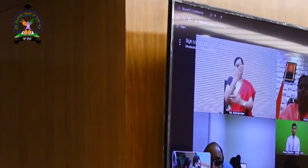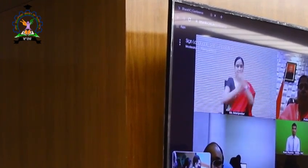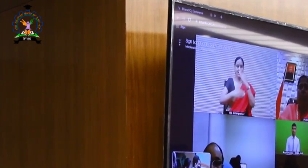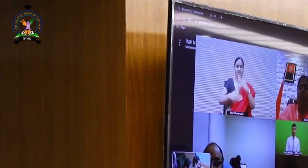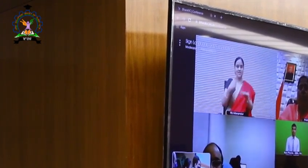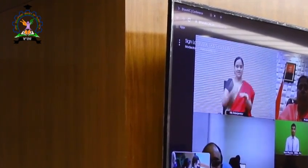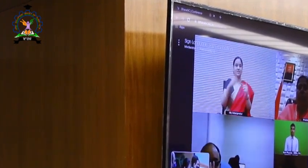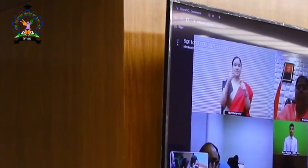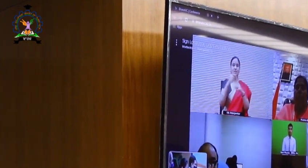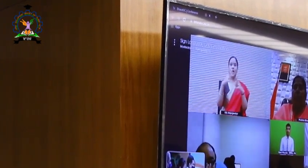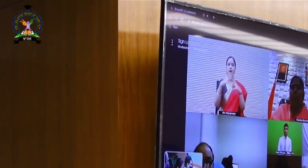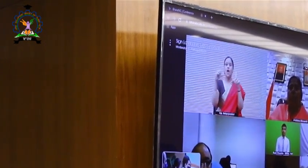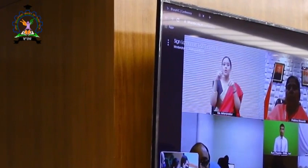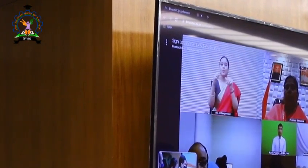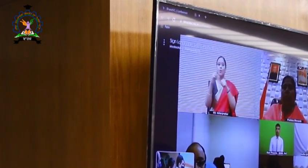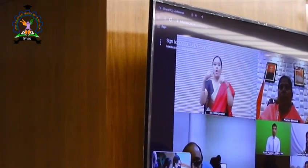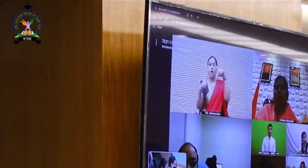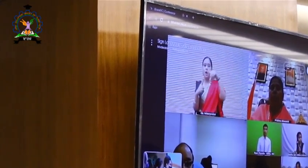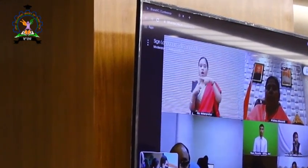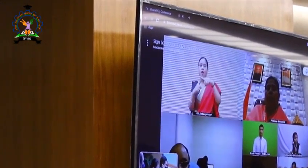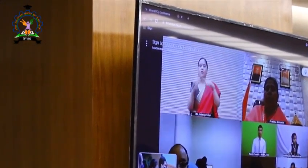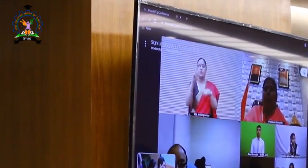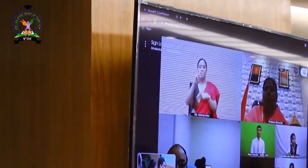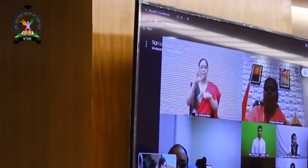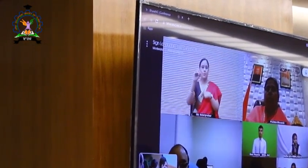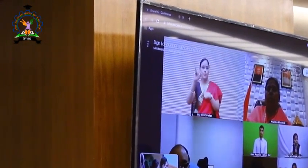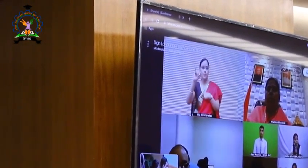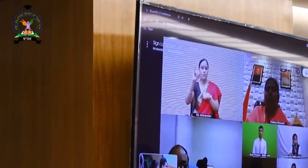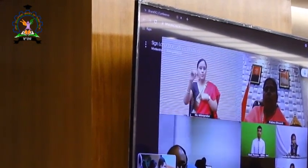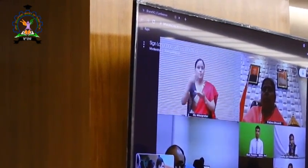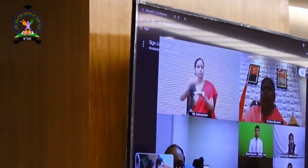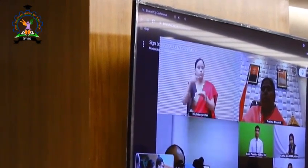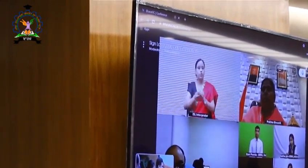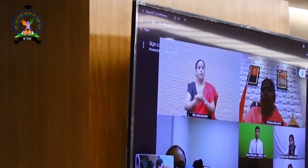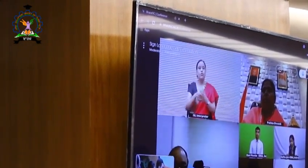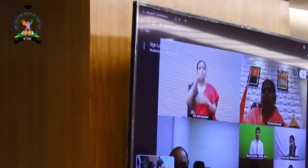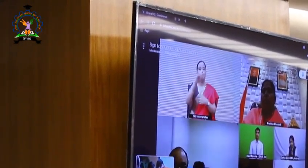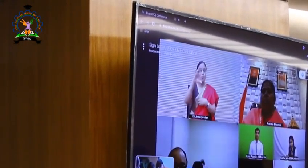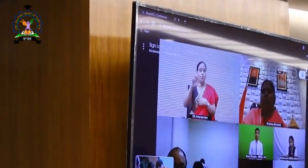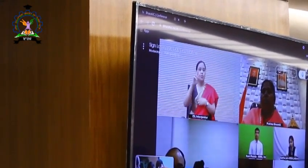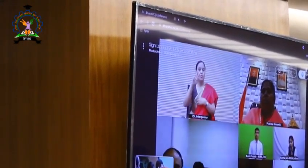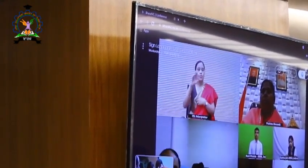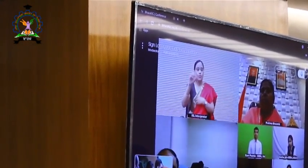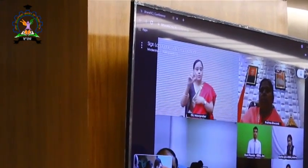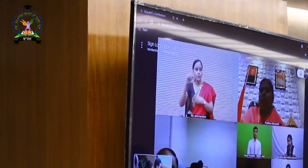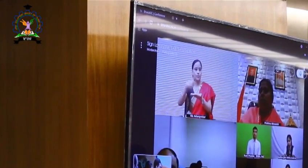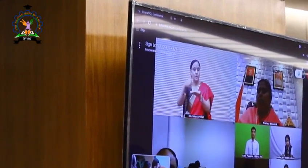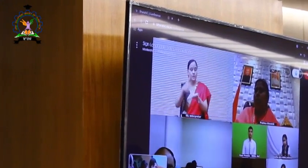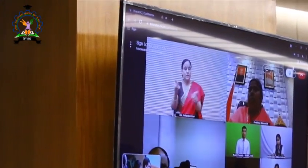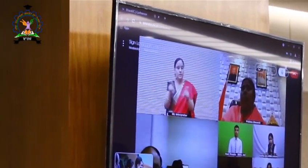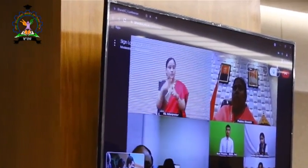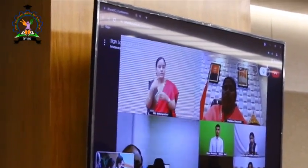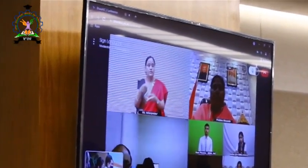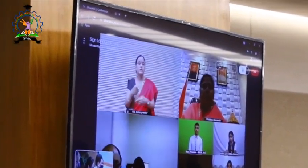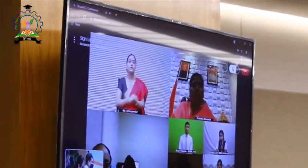अधिनियम 2016 को अधिनियमित किया है, जो कि 19/4/2017 से लागू हुआ है। 2016 के अधिनियम में